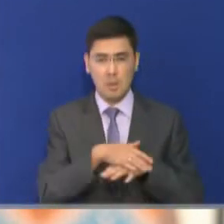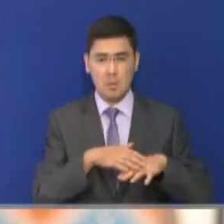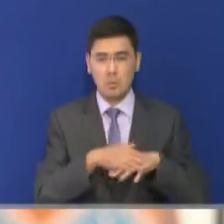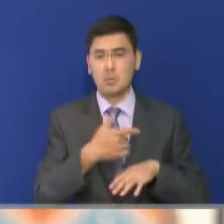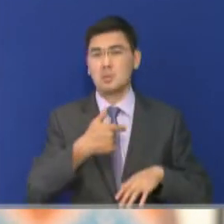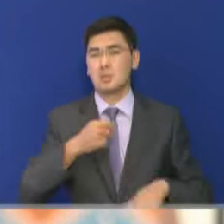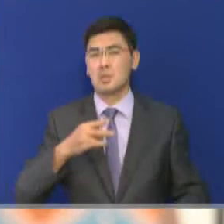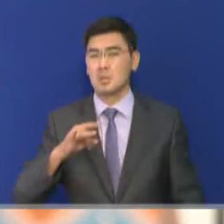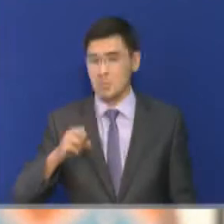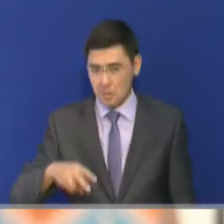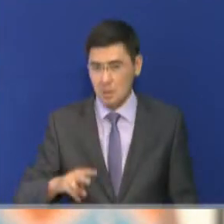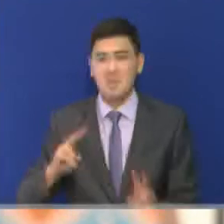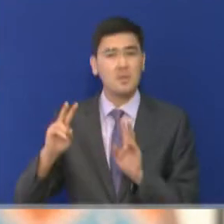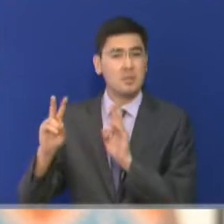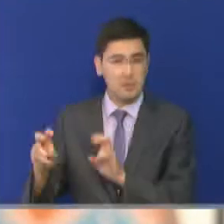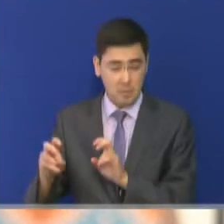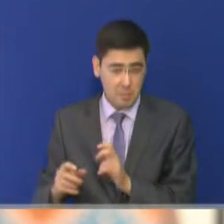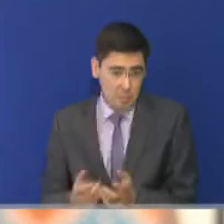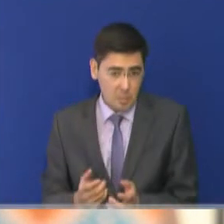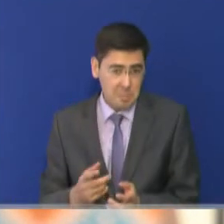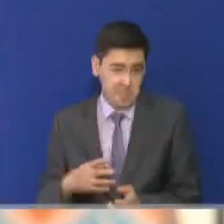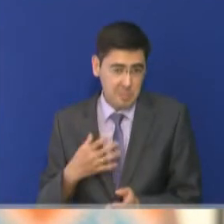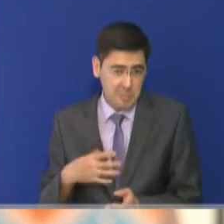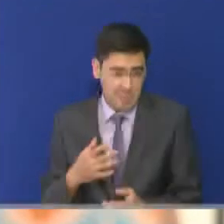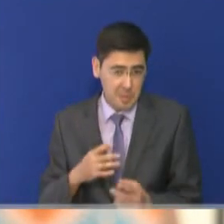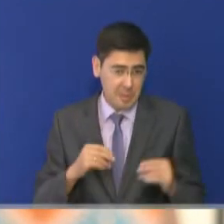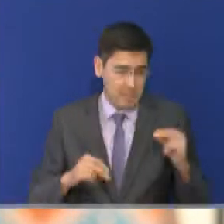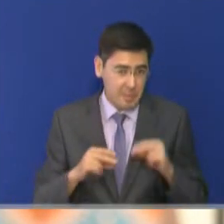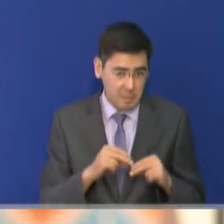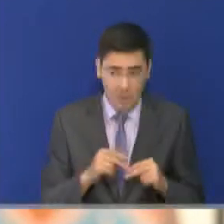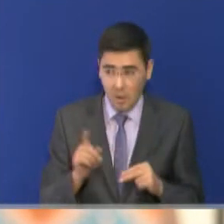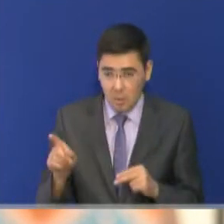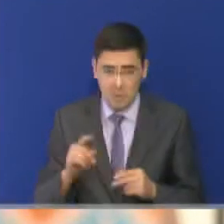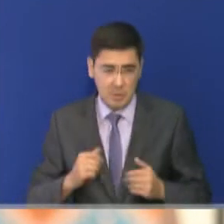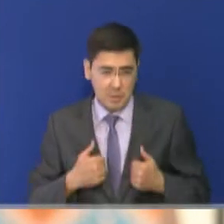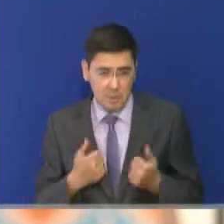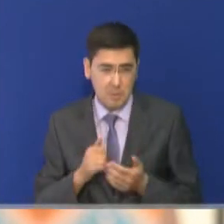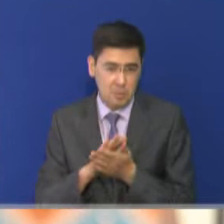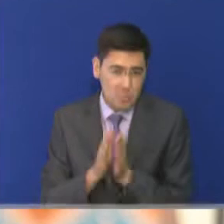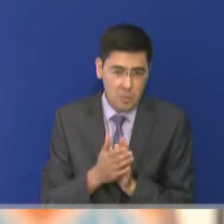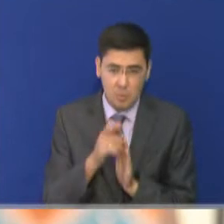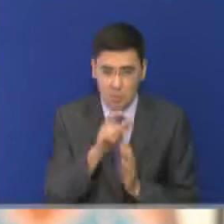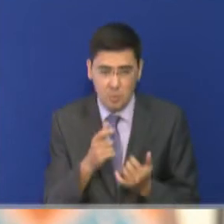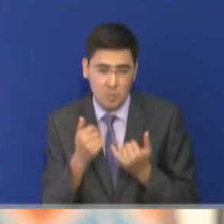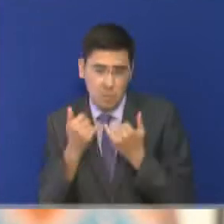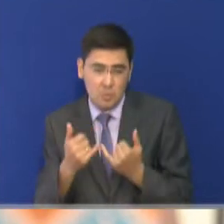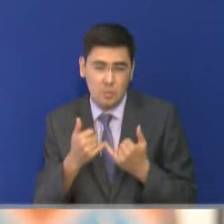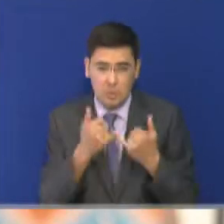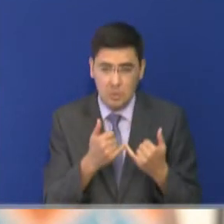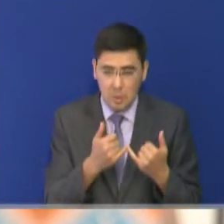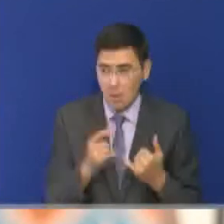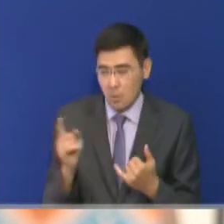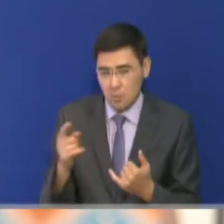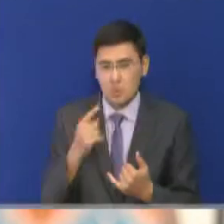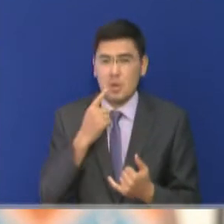шығып халықтың мұң зарын жақсы білетін. Сонымен қол астындағы қызметкерлердің бәрін жағдайын жасауға бұл кісі дайын тұратын. Бұл кісілердің бойында әскери жин